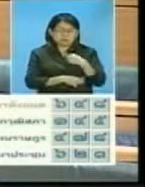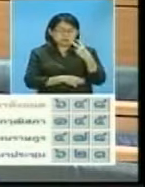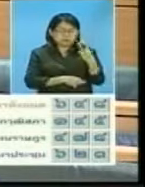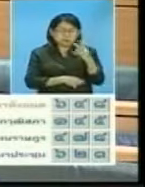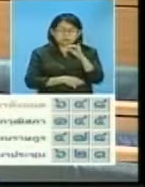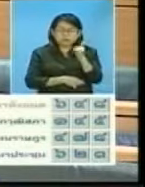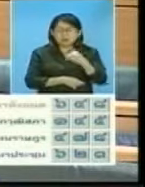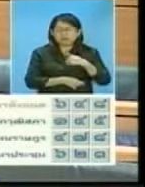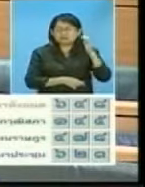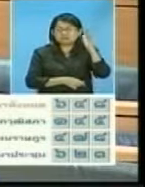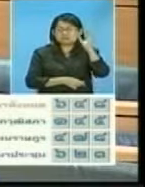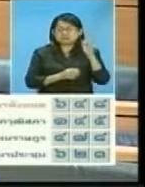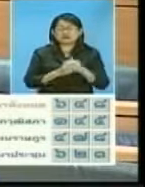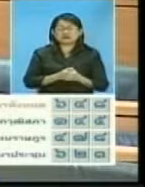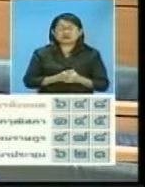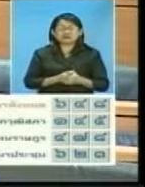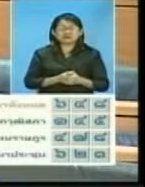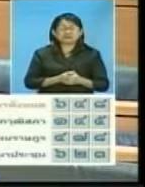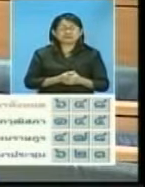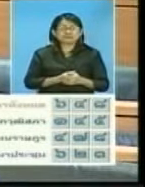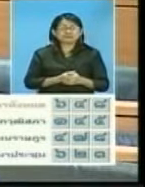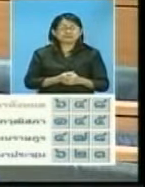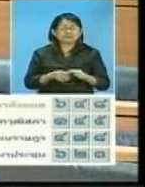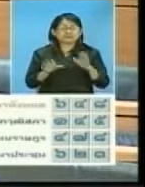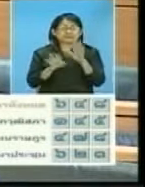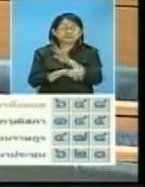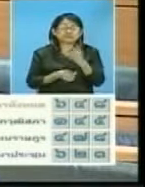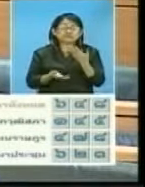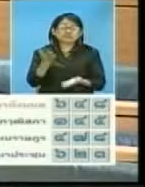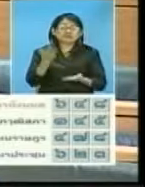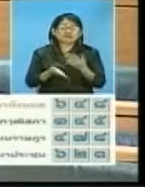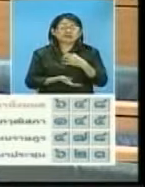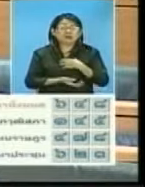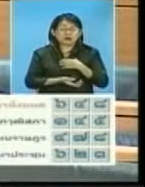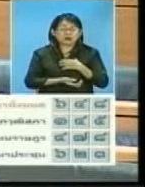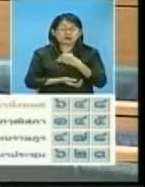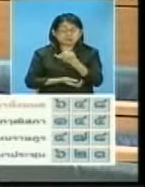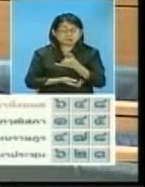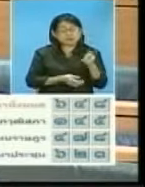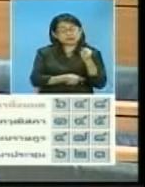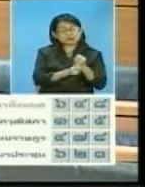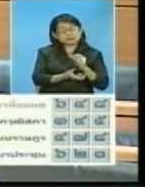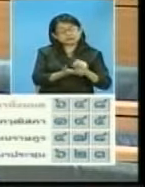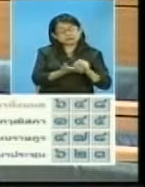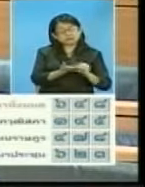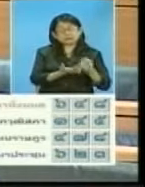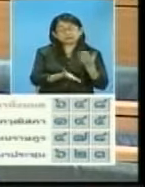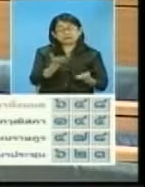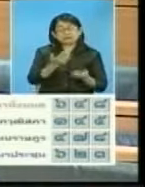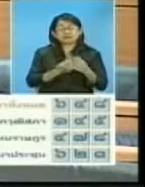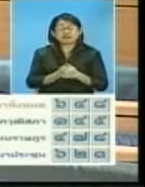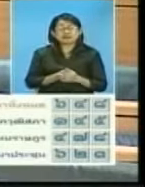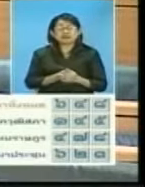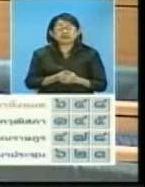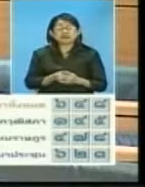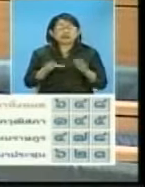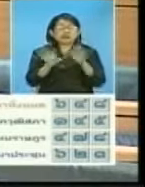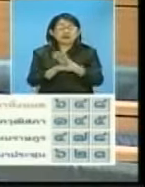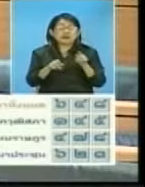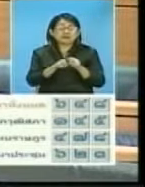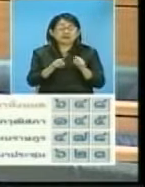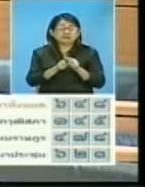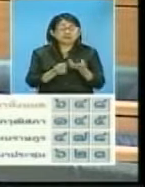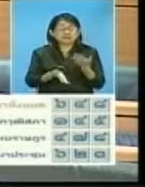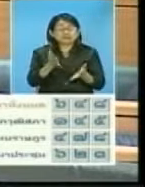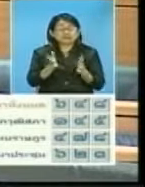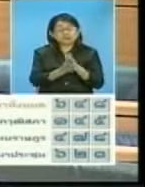าเหมือนคนอยากเล่นก็เข้าไปร่างได้คนล่างก็เข้าไปเล่นคนไม่เล่น